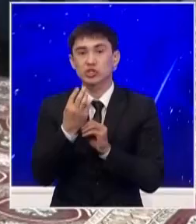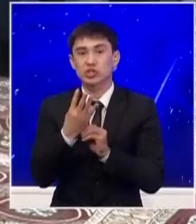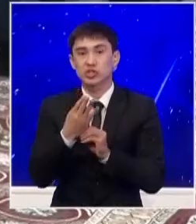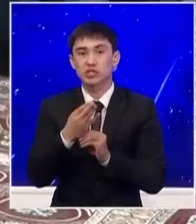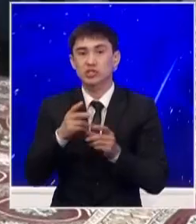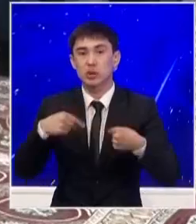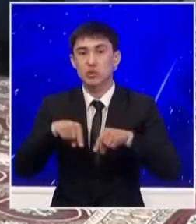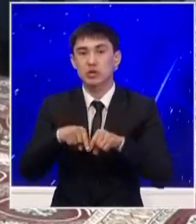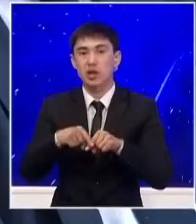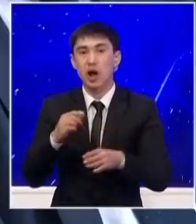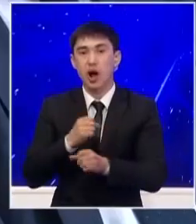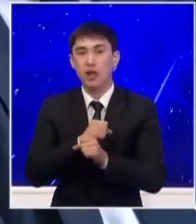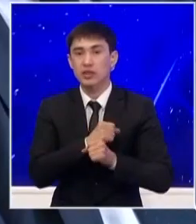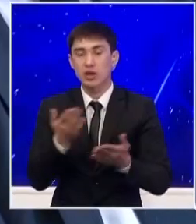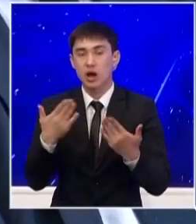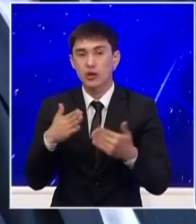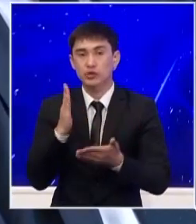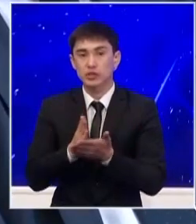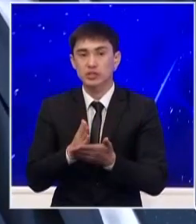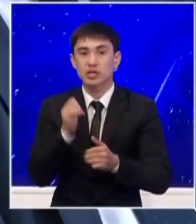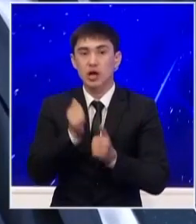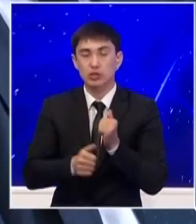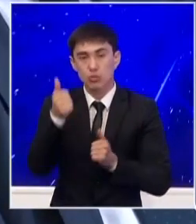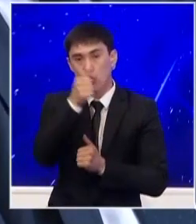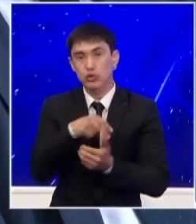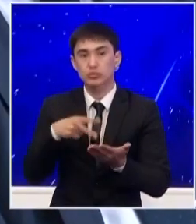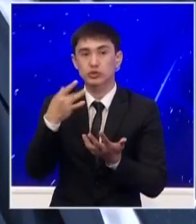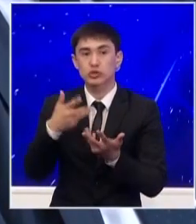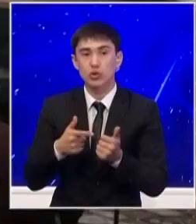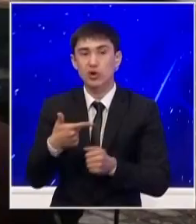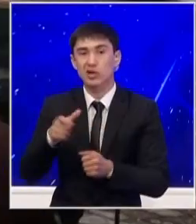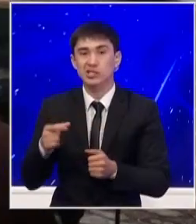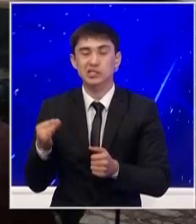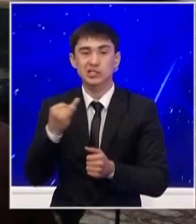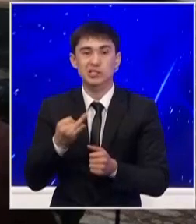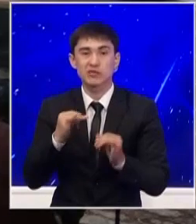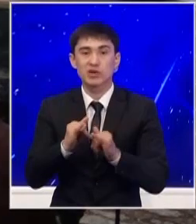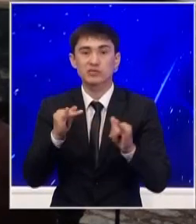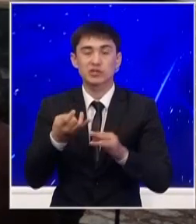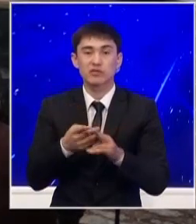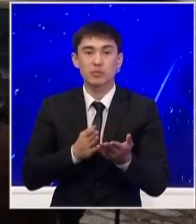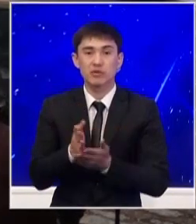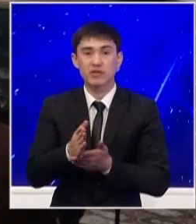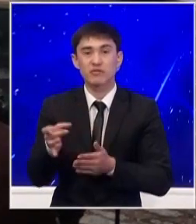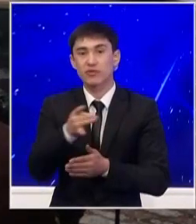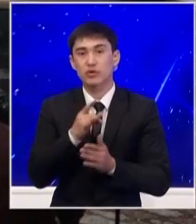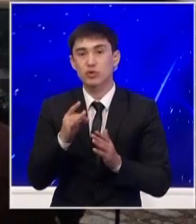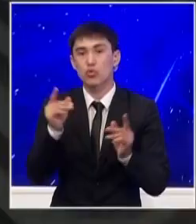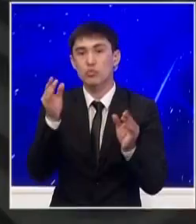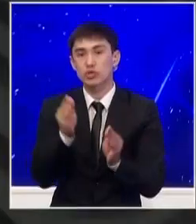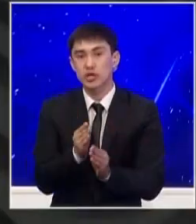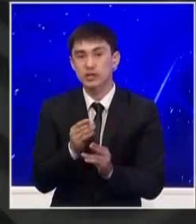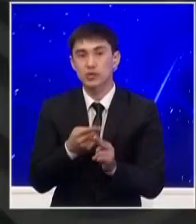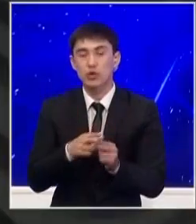14 объектов для отдыхающих. Однако с каждым годом число граждан, заинтересованных в развитии этой отрасли в регионе,